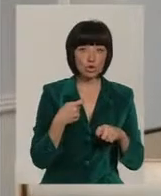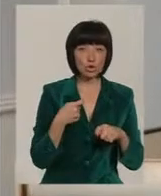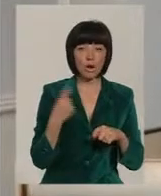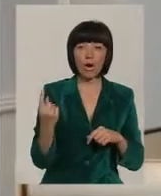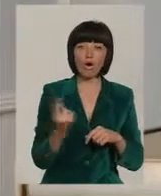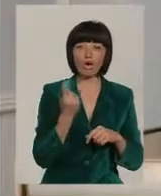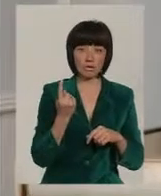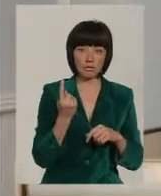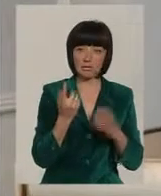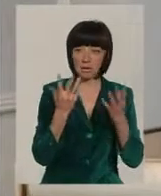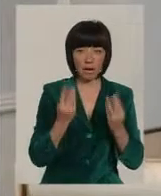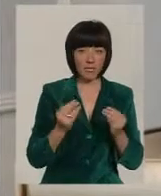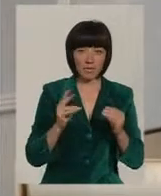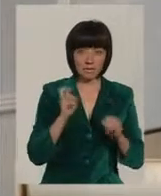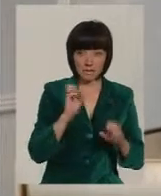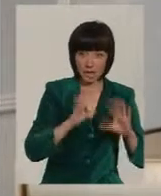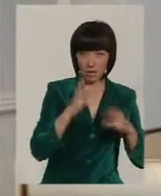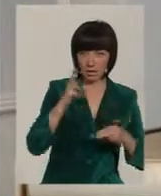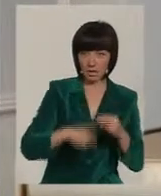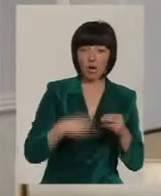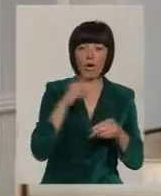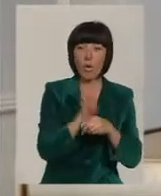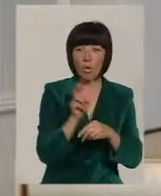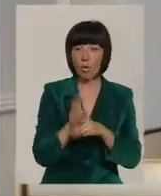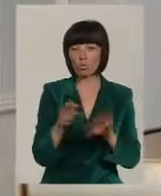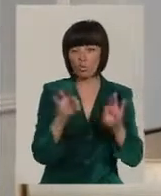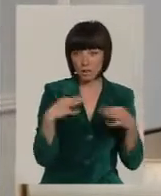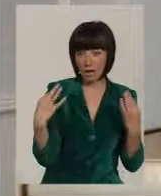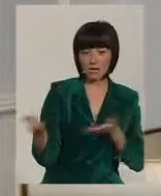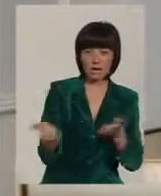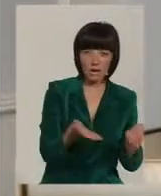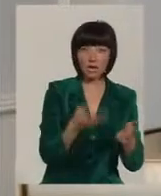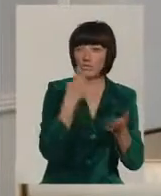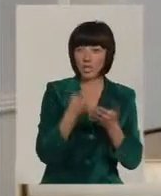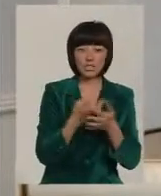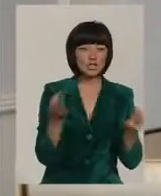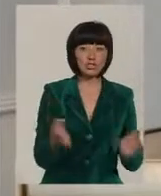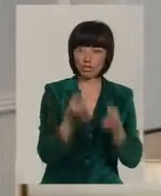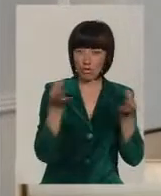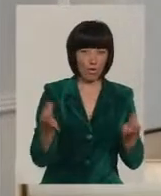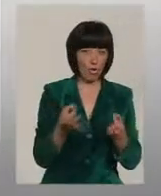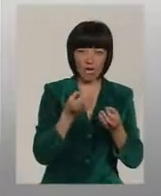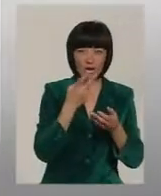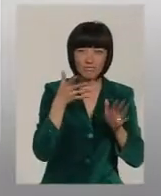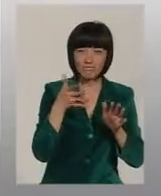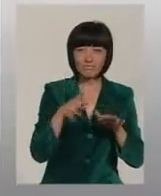одним днем сталося і воно завершилось. Ми зараз там ходимо, вони нас допускають, ми бачимо, що в них нічого на даний час не